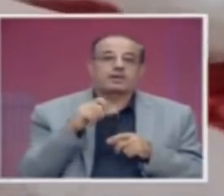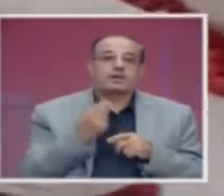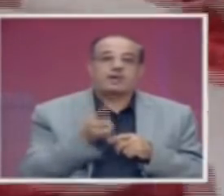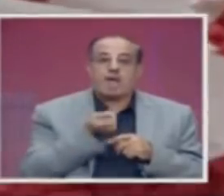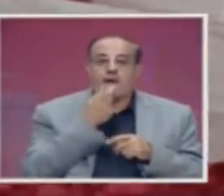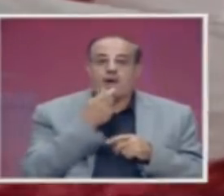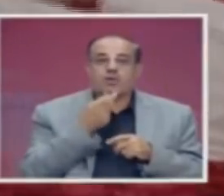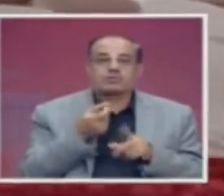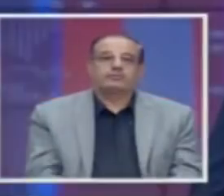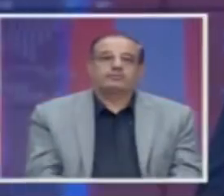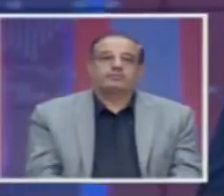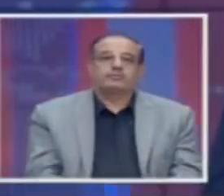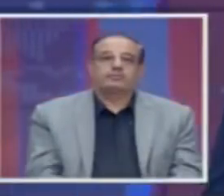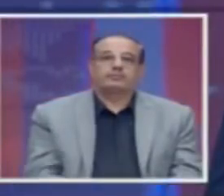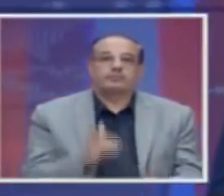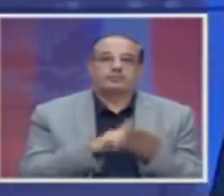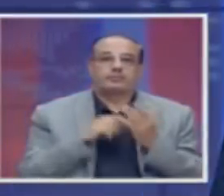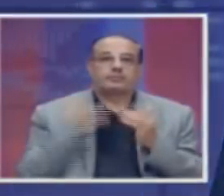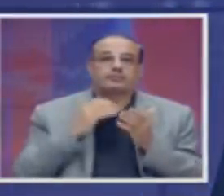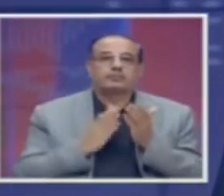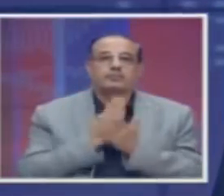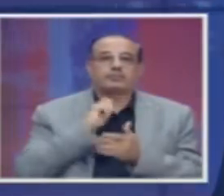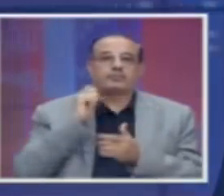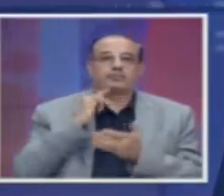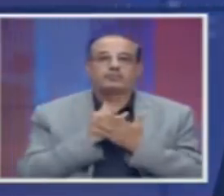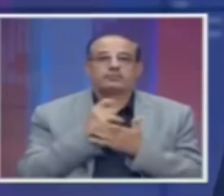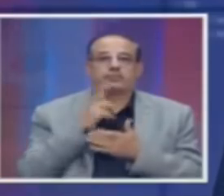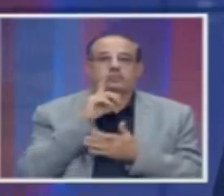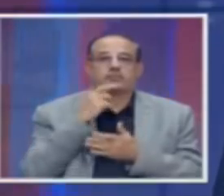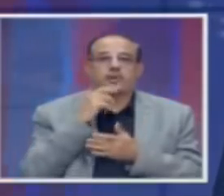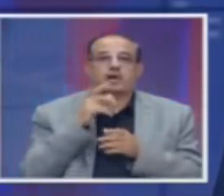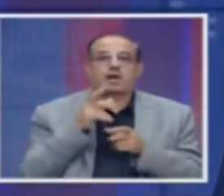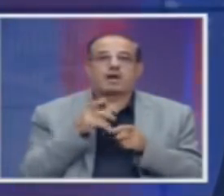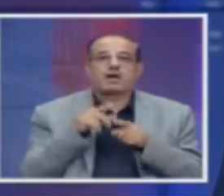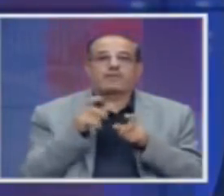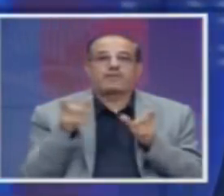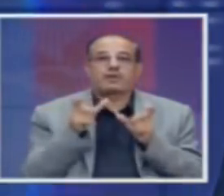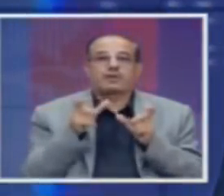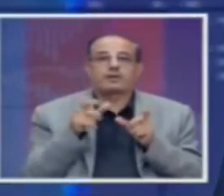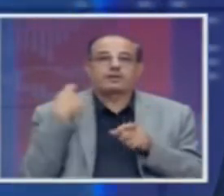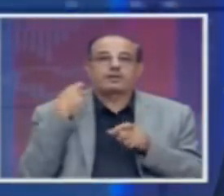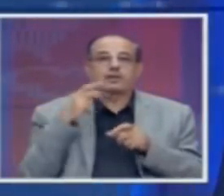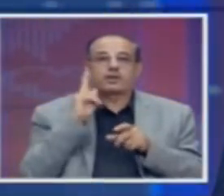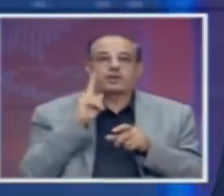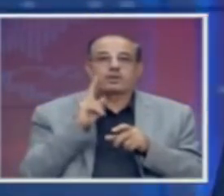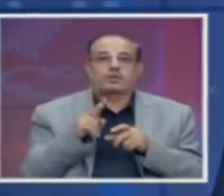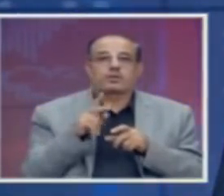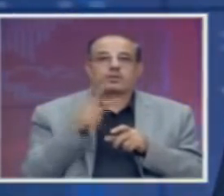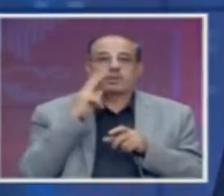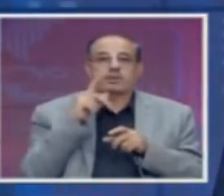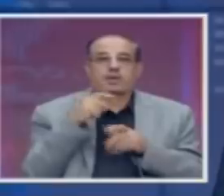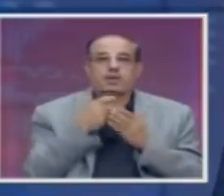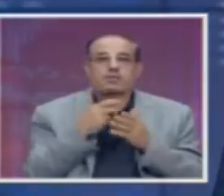52,792 قرص مخدر. أكد وزير التنمية المحلية محمود شعراوي أن فرق المتابعة